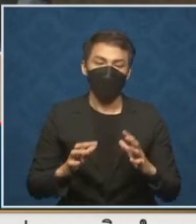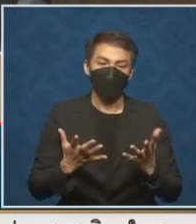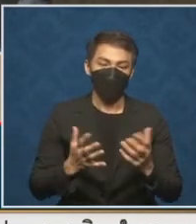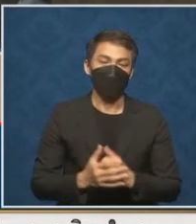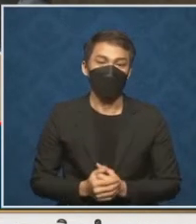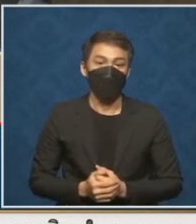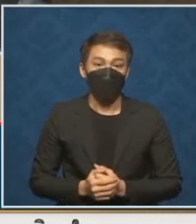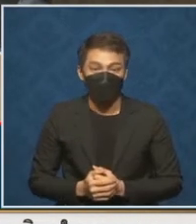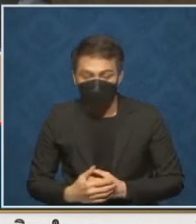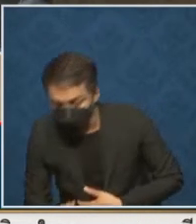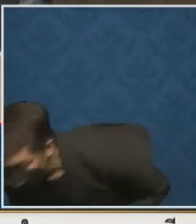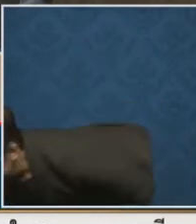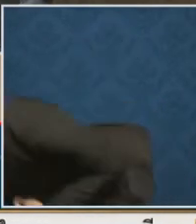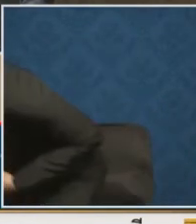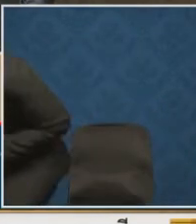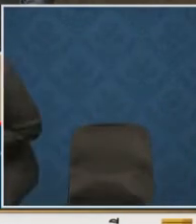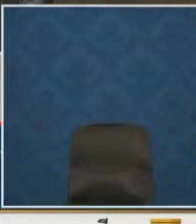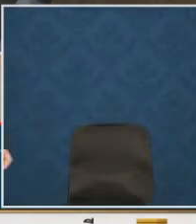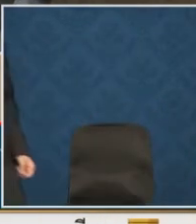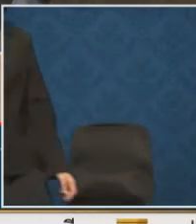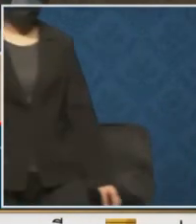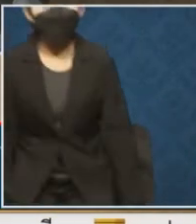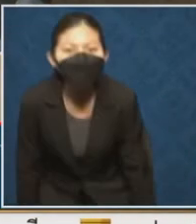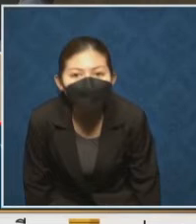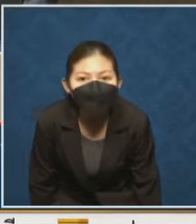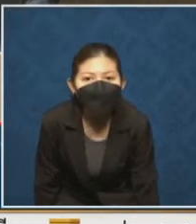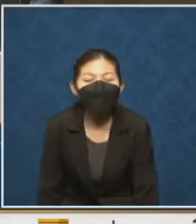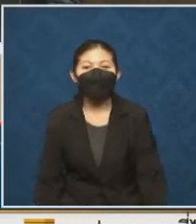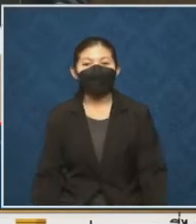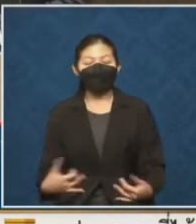สมาชิกโดยเฉพาะทางฝ่ายรัฐบาลมีความกังวลใจ